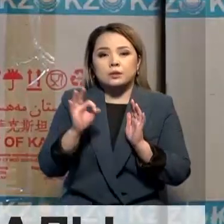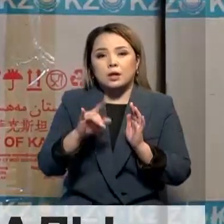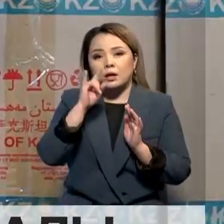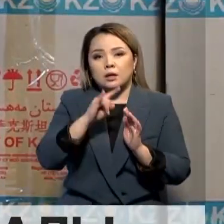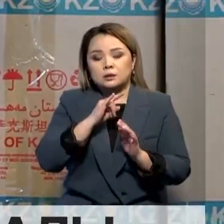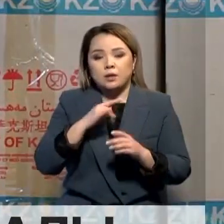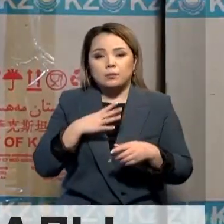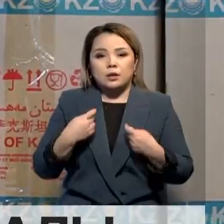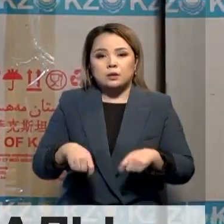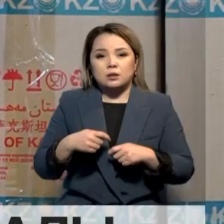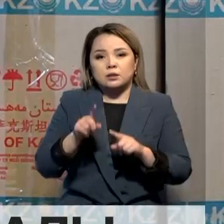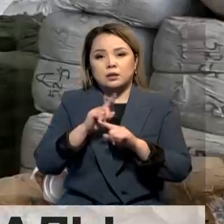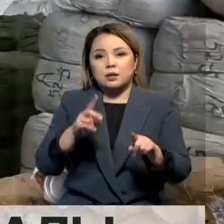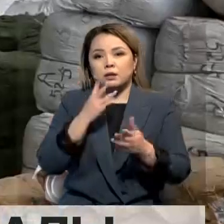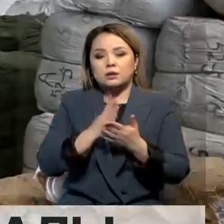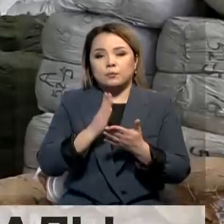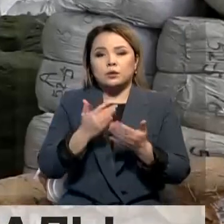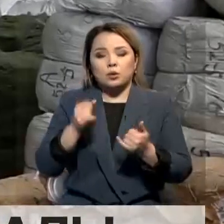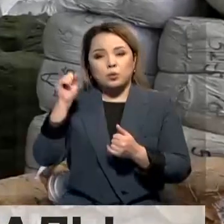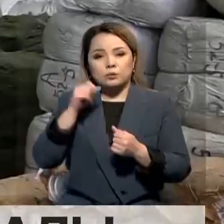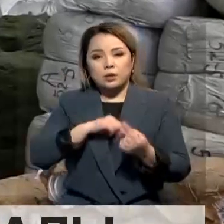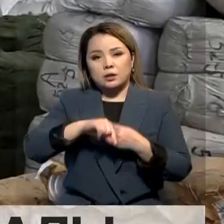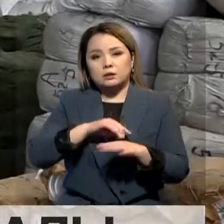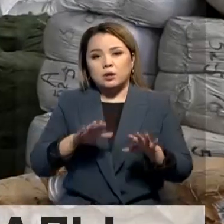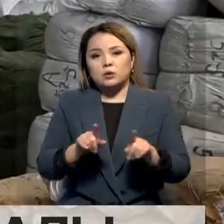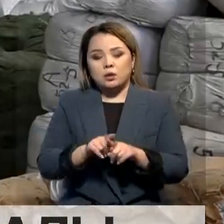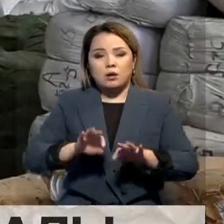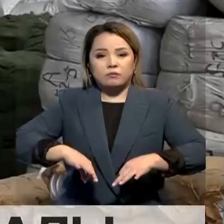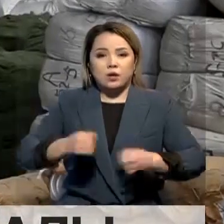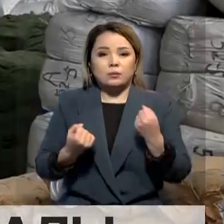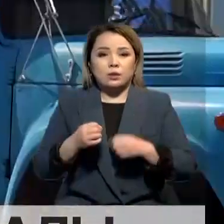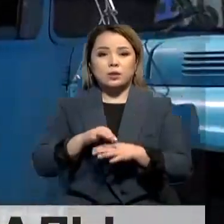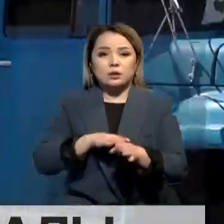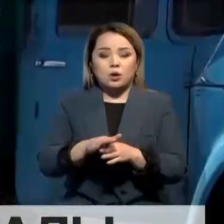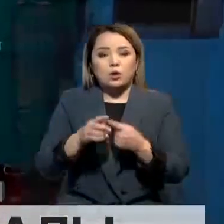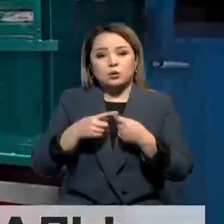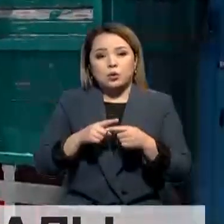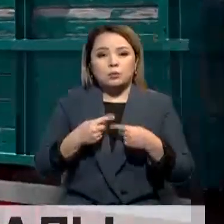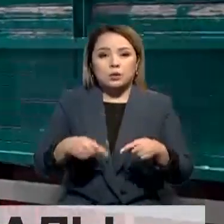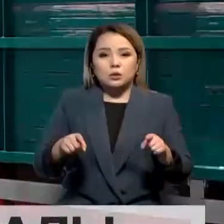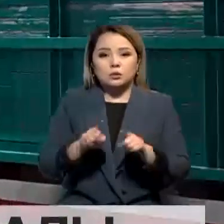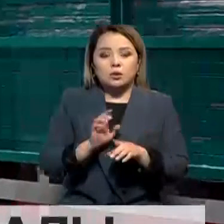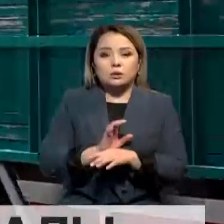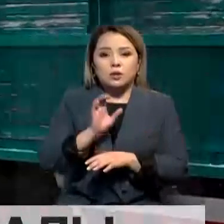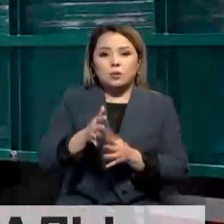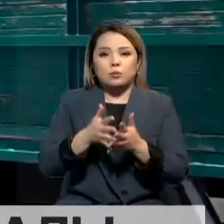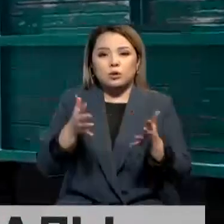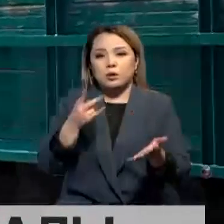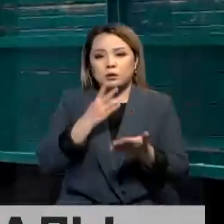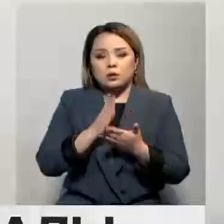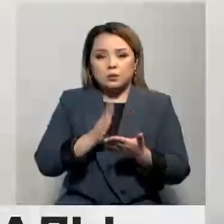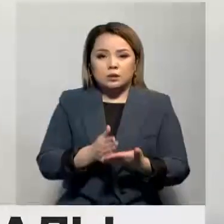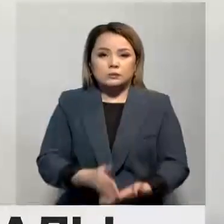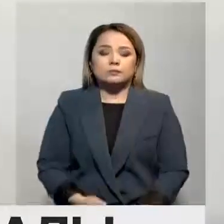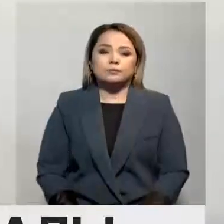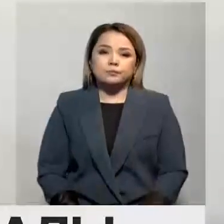қазақстандық екені айрықша атап өтілді. Ал өзбек кәсіпкерлері елімізге автомобиль және тоқыма бұйымдарын көптеп жөнелте бастады. Один из